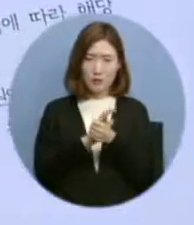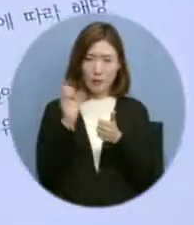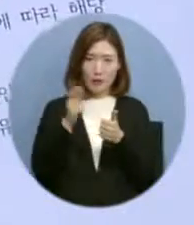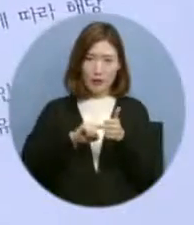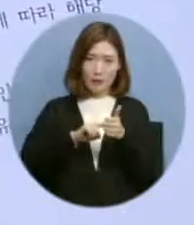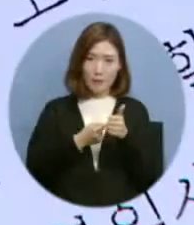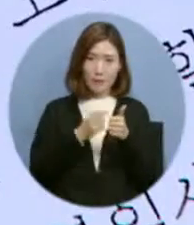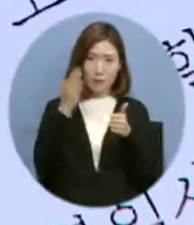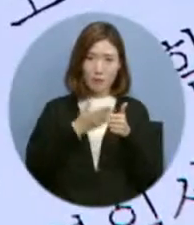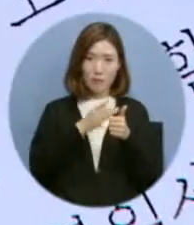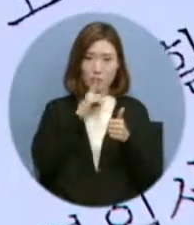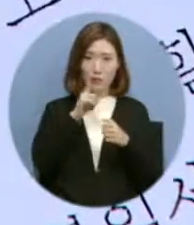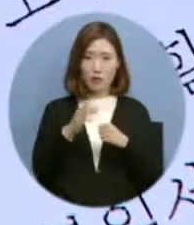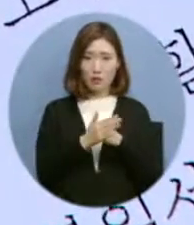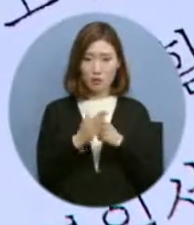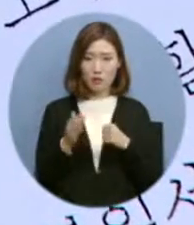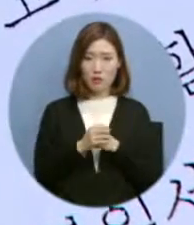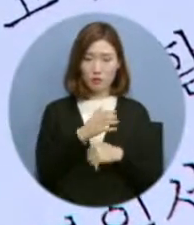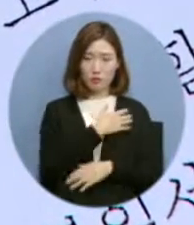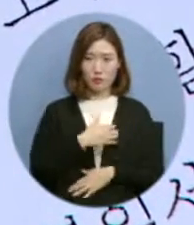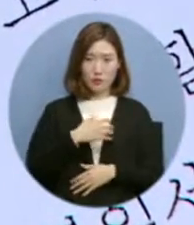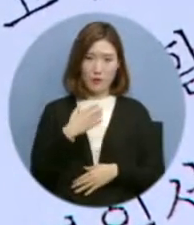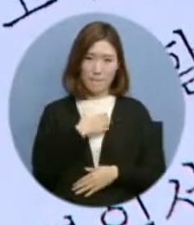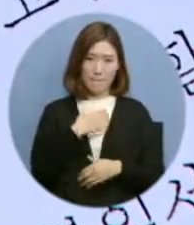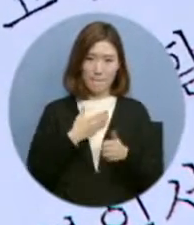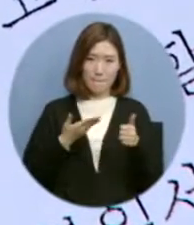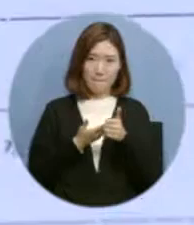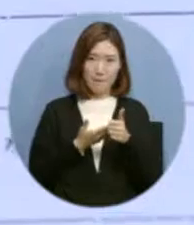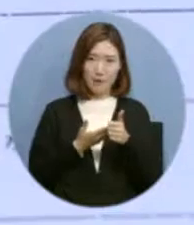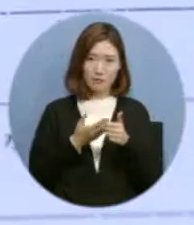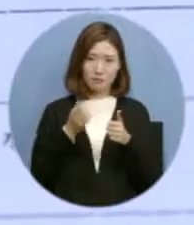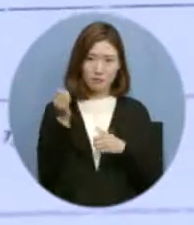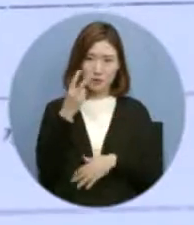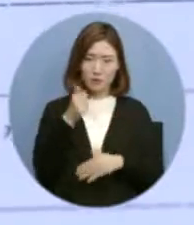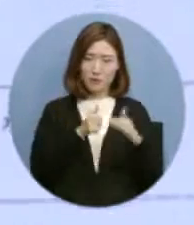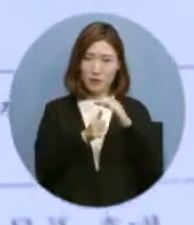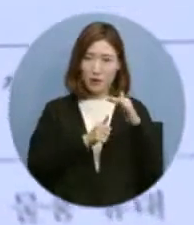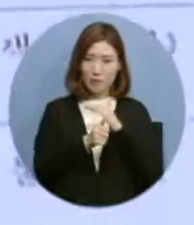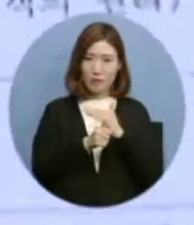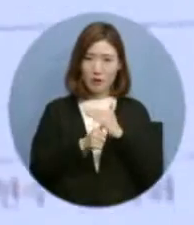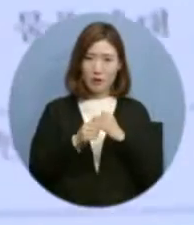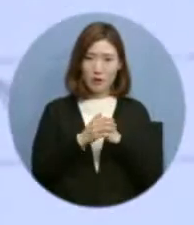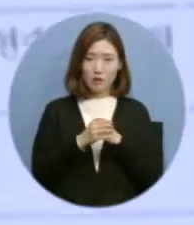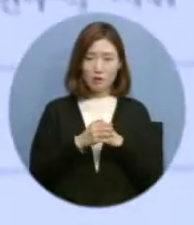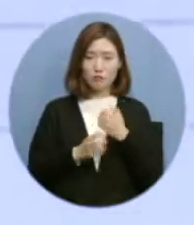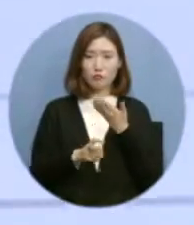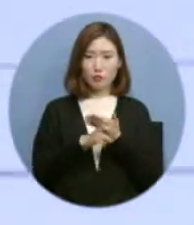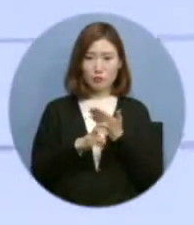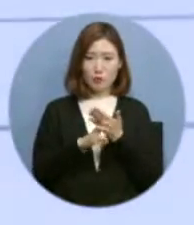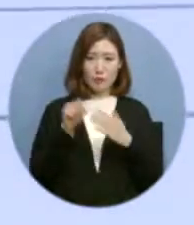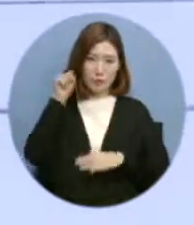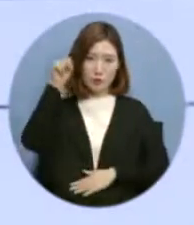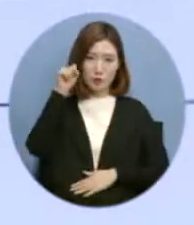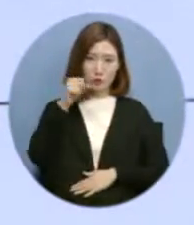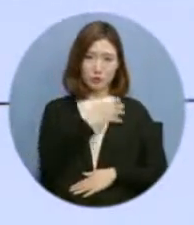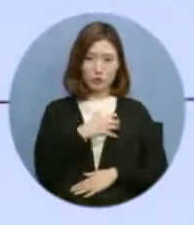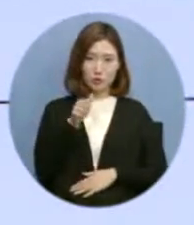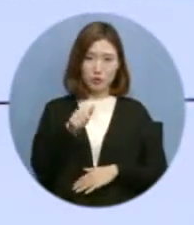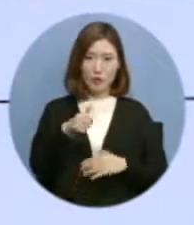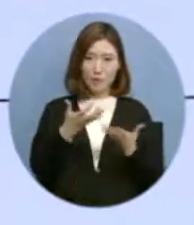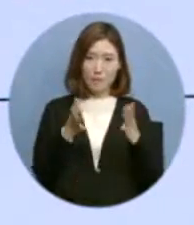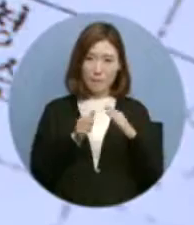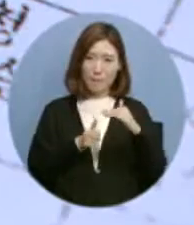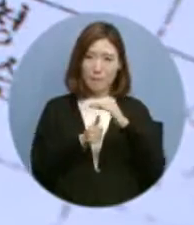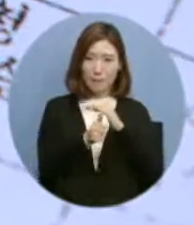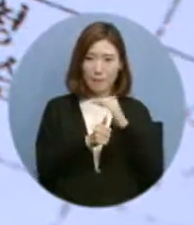때문이라 말합니다. 또 구청의 협박성으로 상습 방문해 불법 시위를 일삼고 구청장실에 진입해